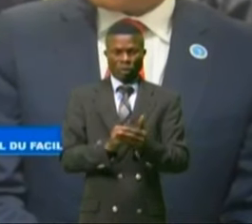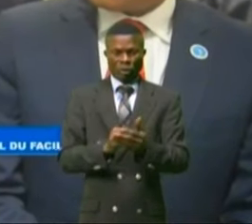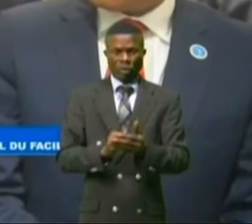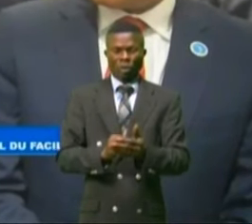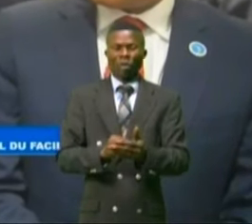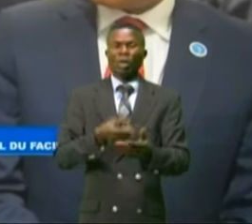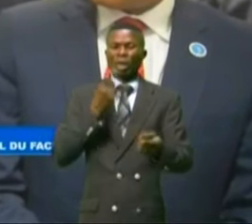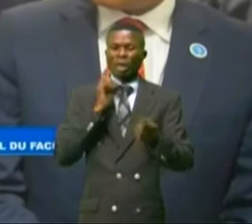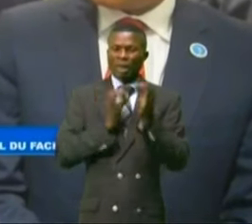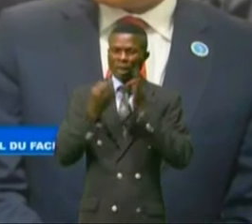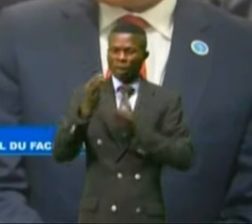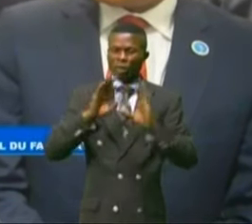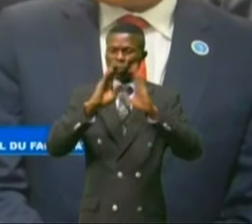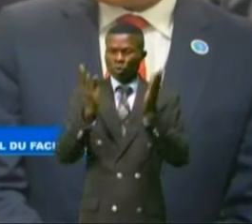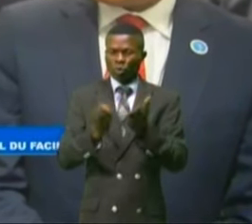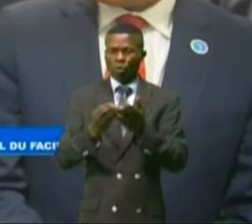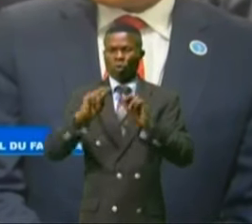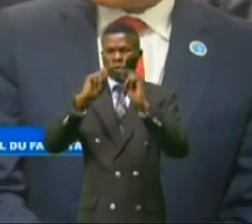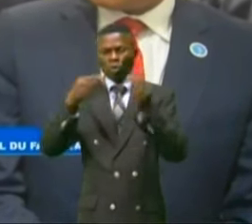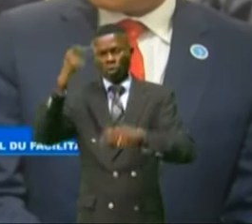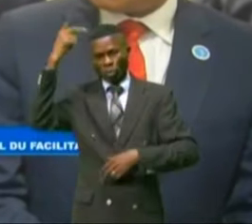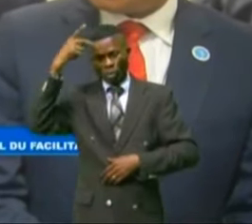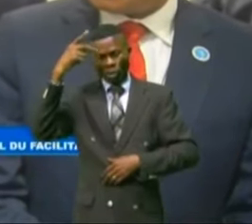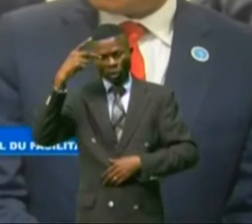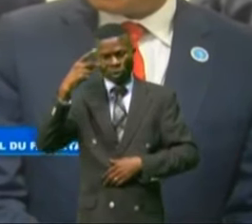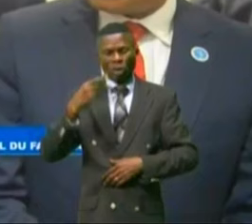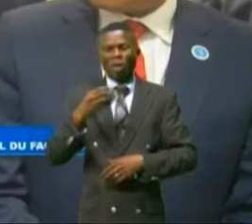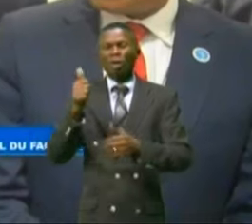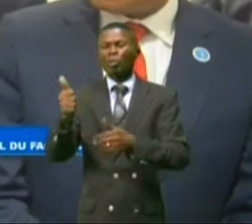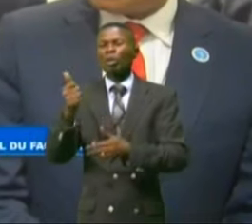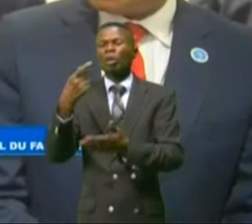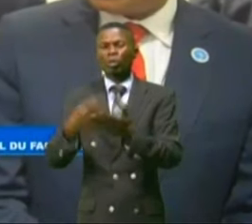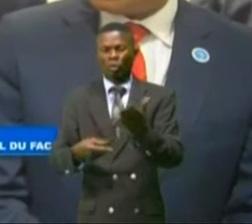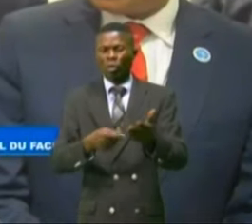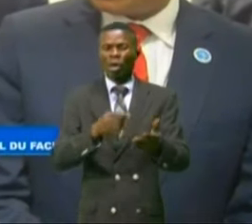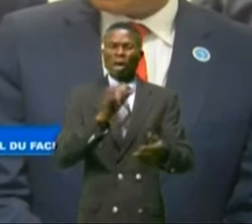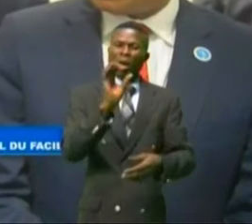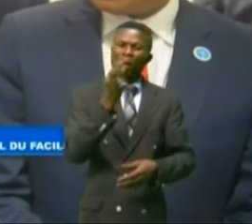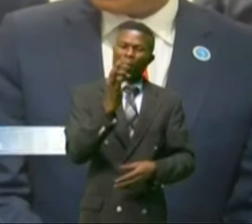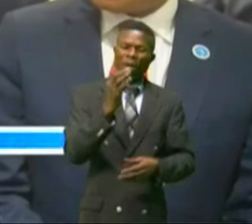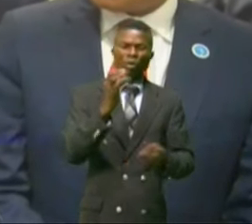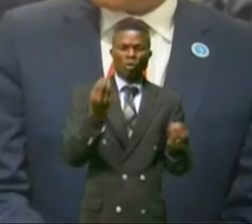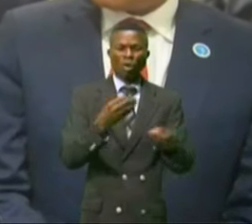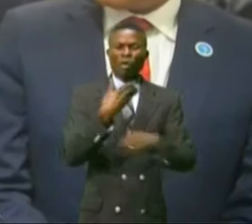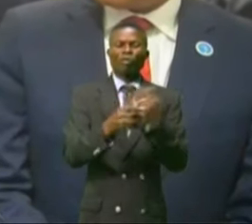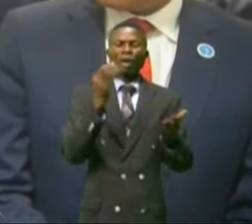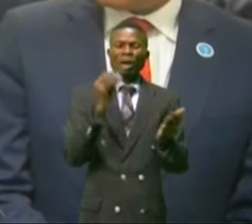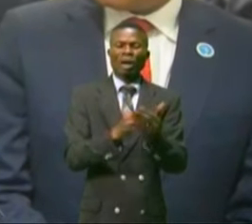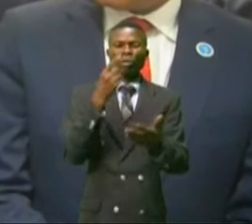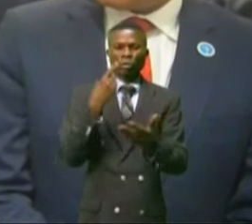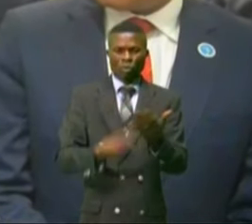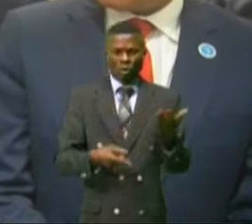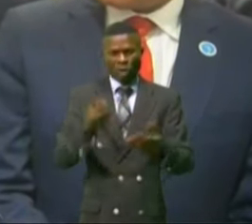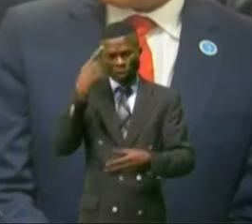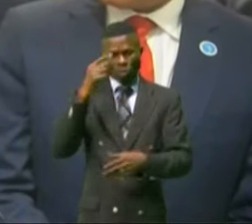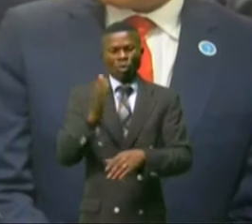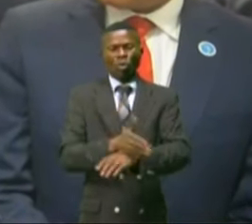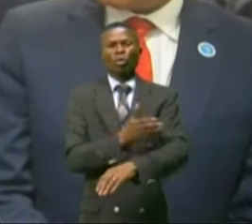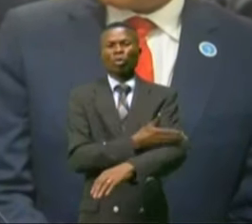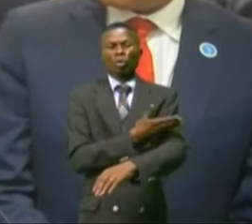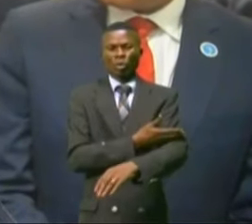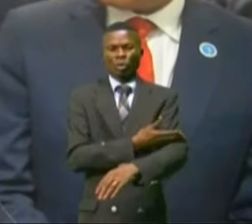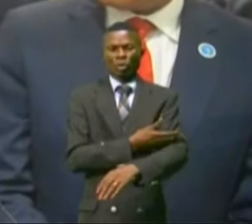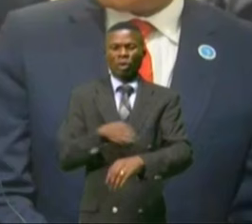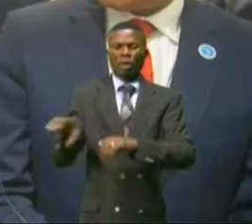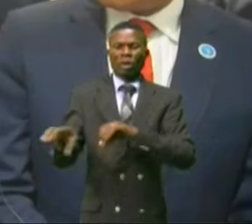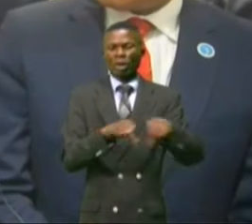rouler à toutes les parties pour voir qu'est-ce qui a été fait, qu'est-ce qui n'a pas été fait, qu'est-ce qu'il faut maintenant faire pour avancer,